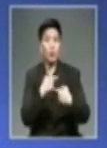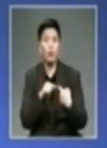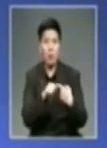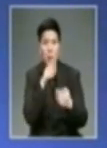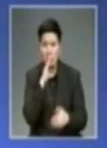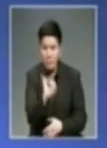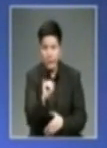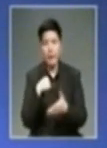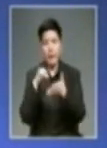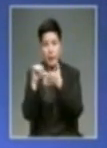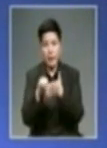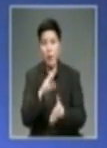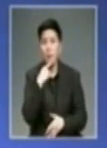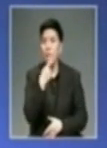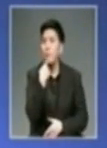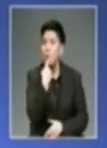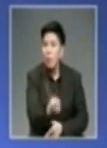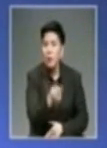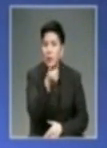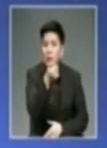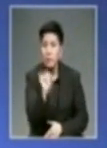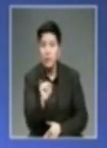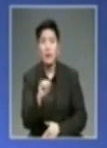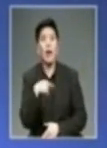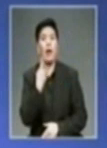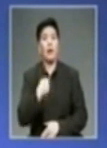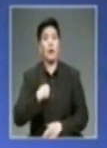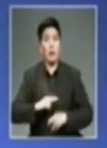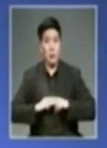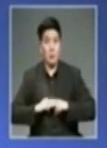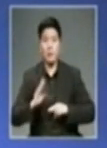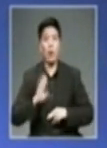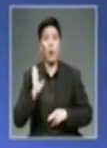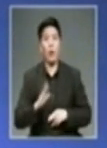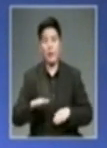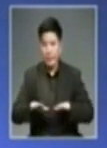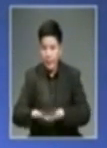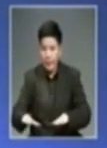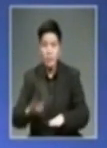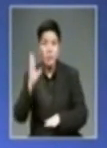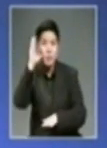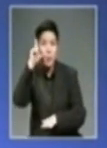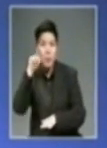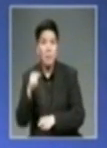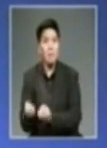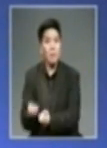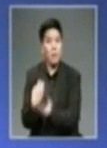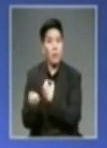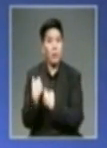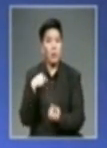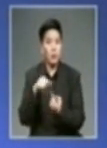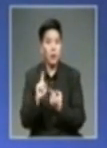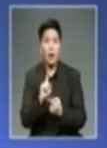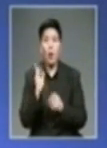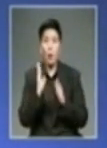ไขคนที่จะบอกว่าดีหรือไม่ดีไม่ใช่ตัวเรานะครับก็คนจะบอกก็คือเด็กผู้ปกครองแล้วก็ที่เราเรียกว่า